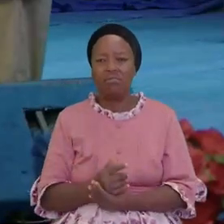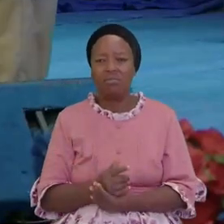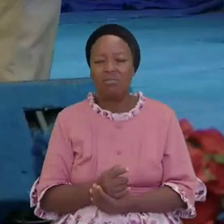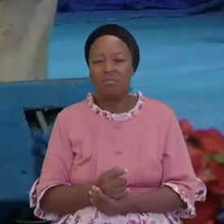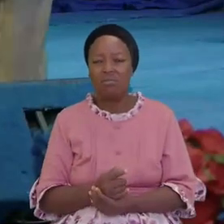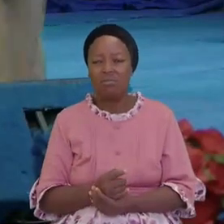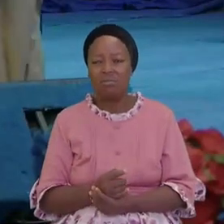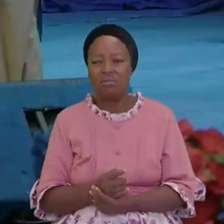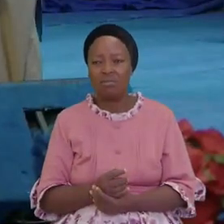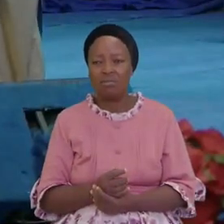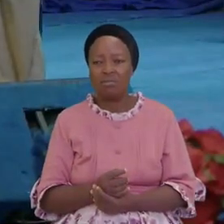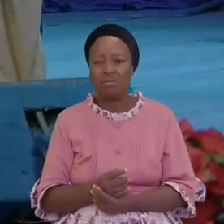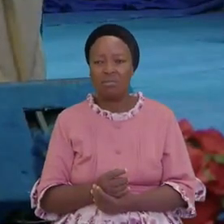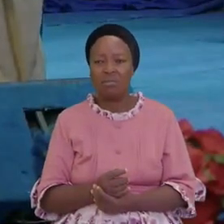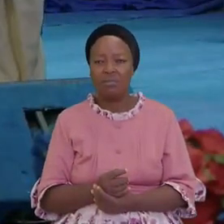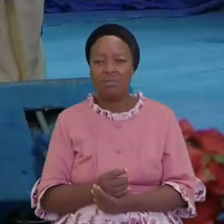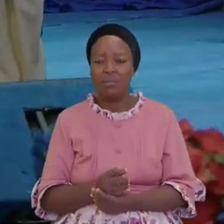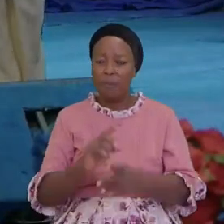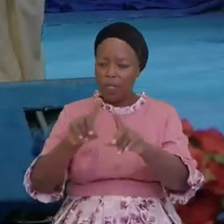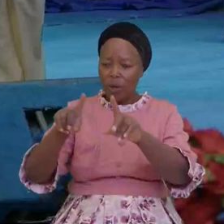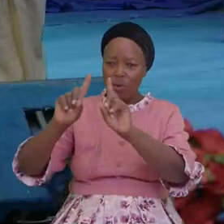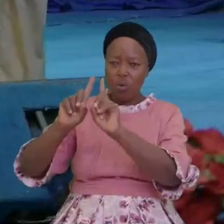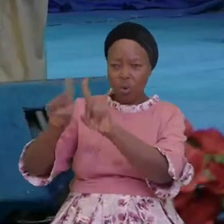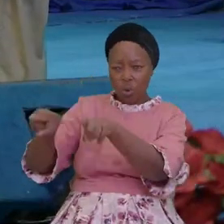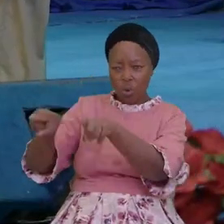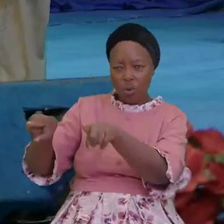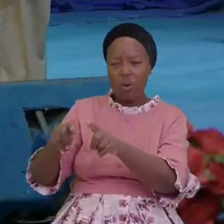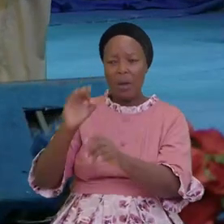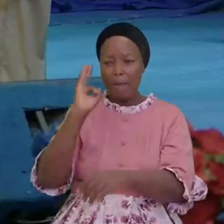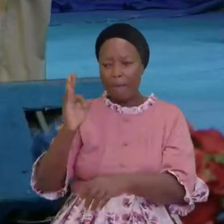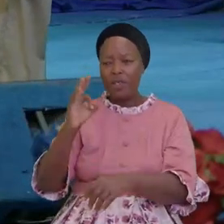Ce baptême-là ne marche pas pour la vie éternelle.